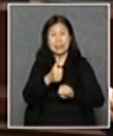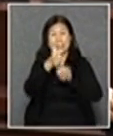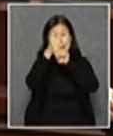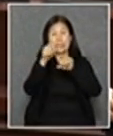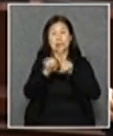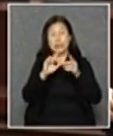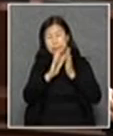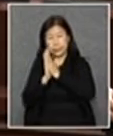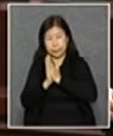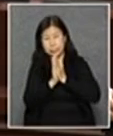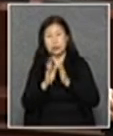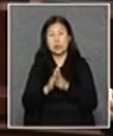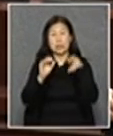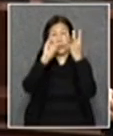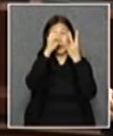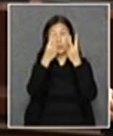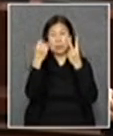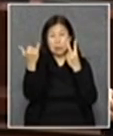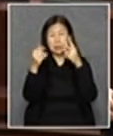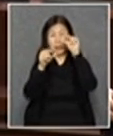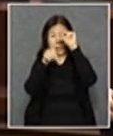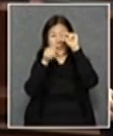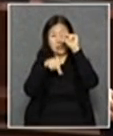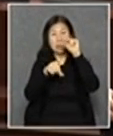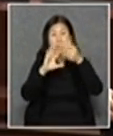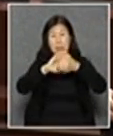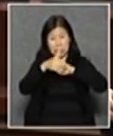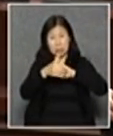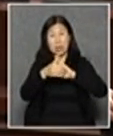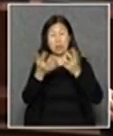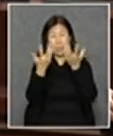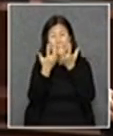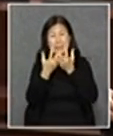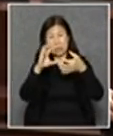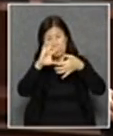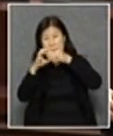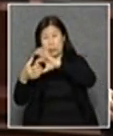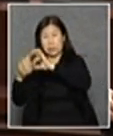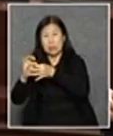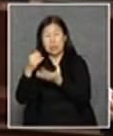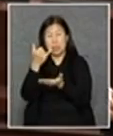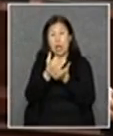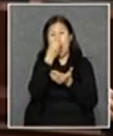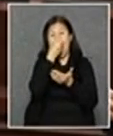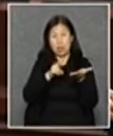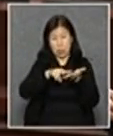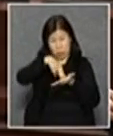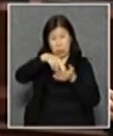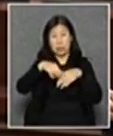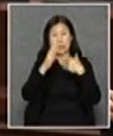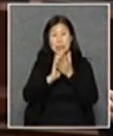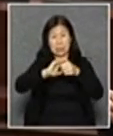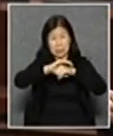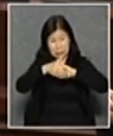的。2016年7月，國際數學奧林匹克競賽將在香港主辦，這是世界公認